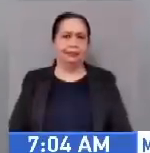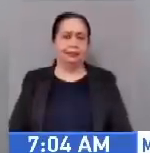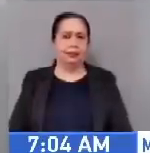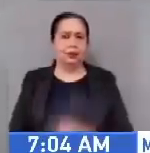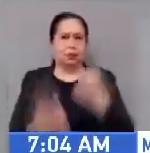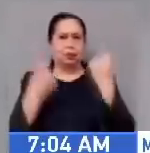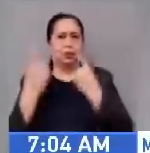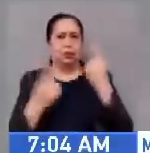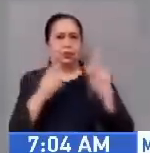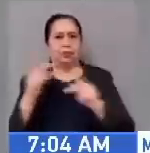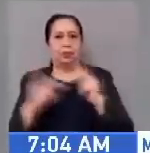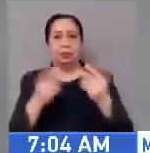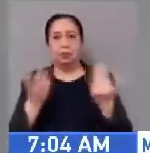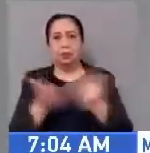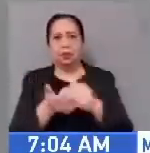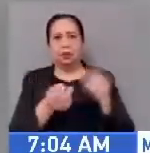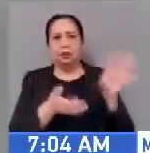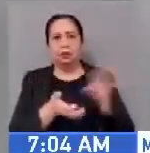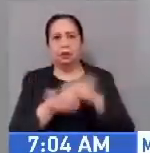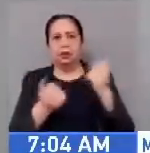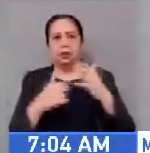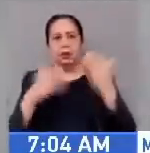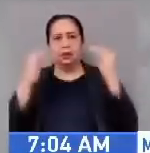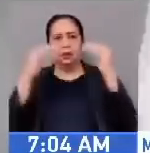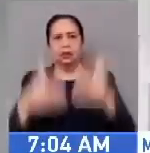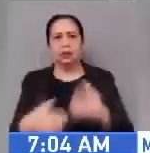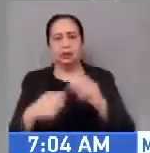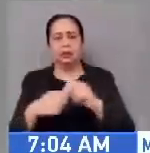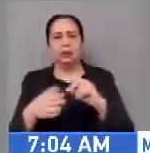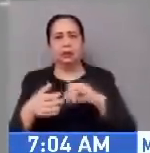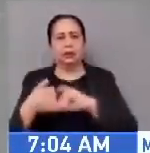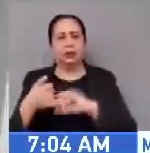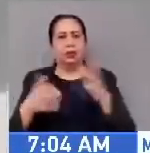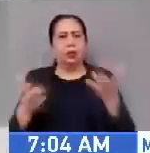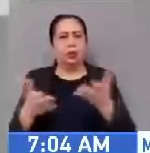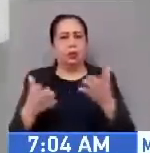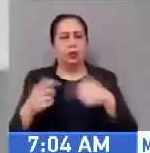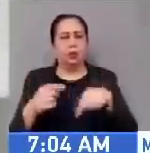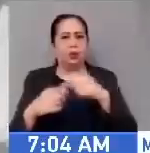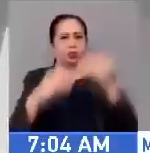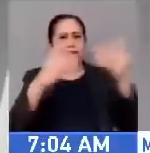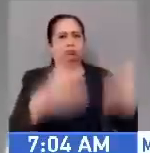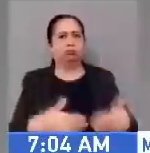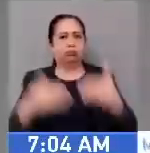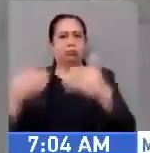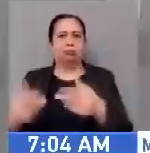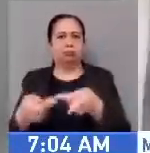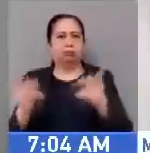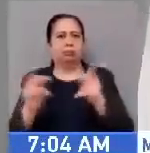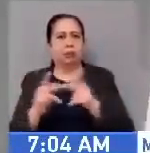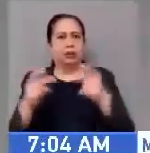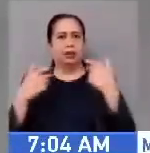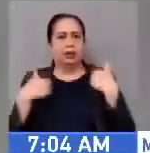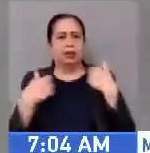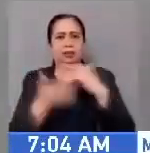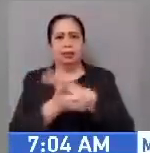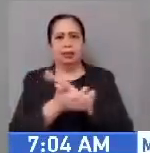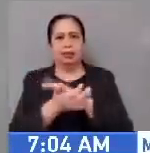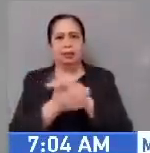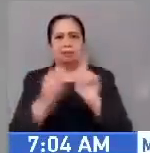na baka matulad sila sa lockdown sa Shanghai kung saan binarikadahan ang ilang lugar na may mga COVID positive.